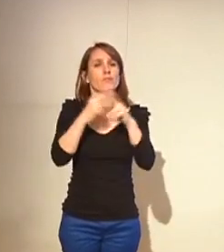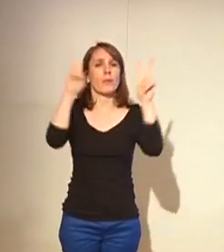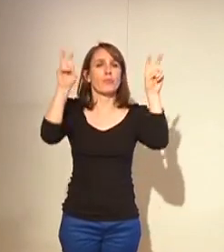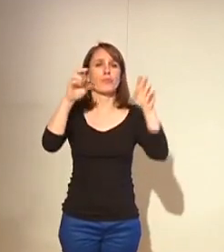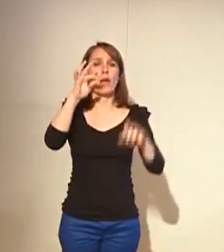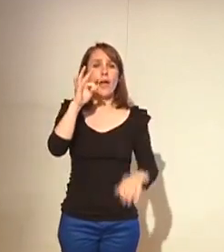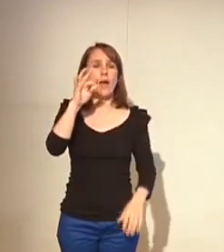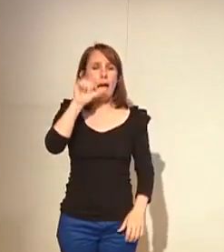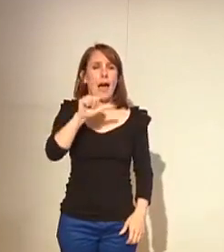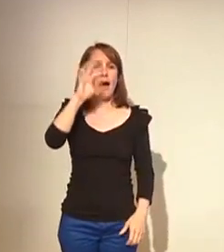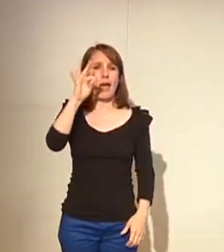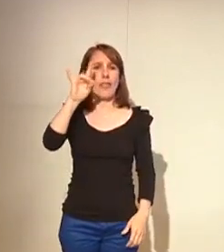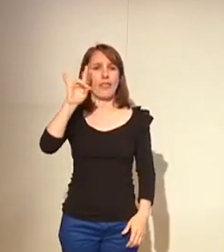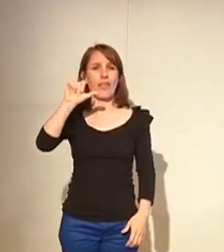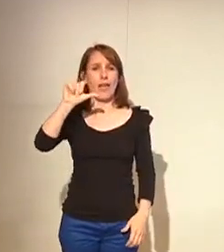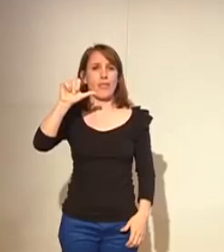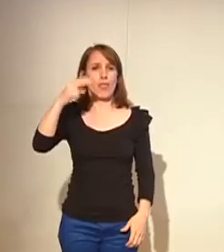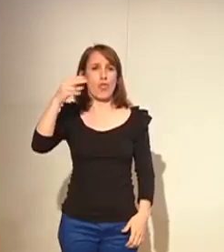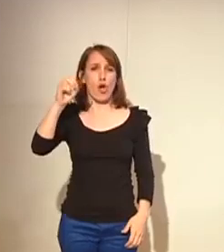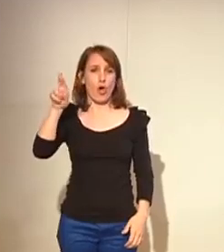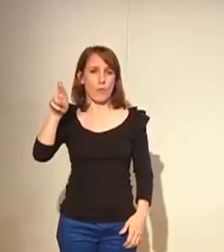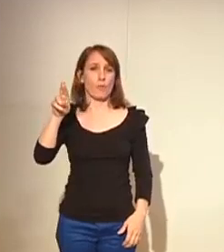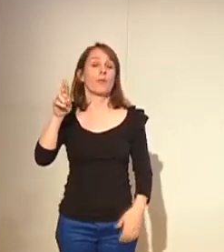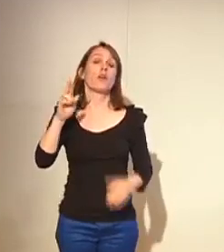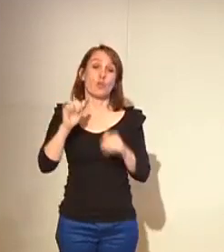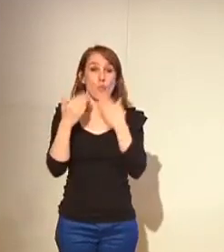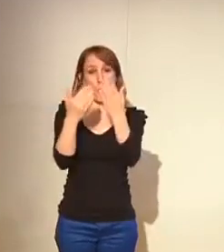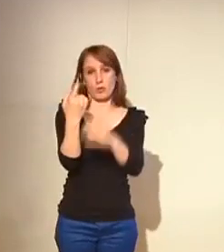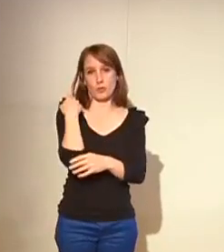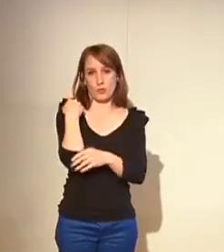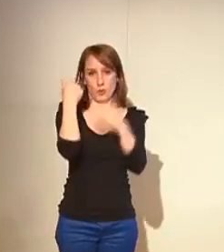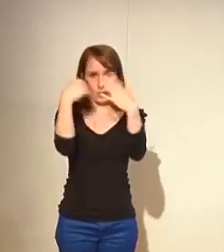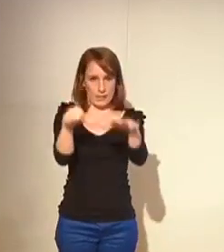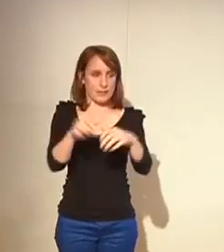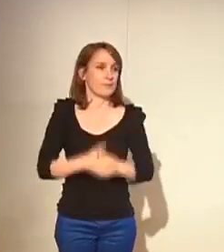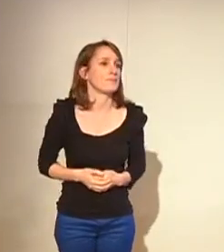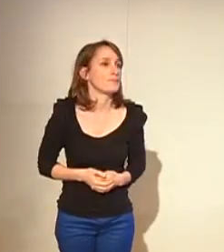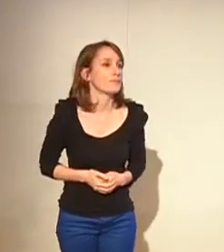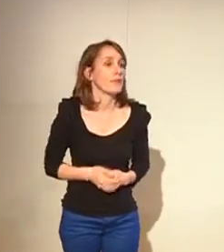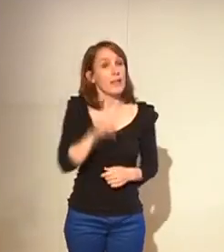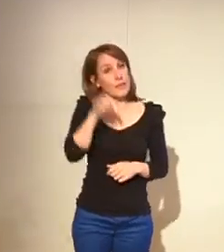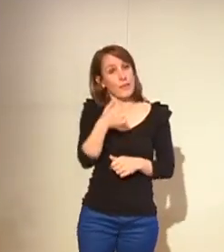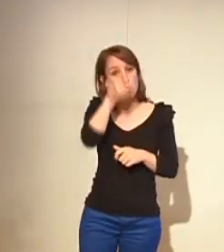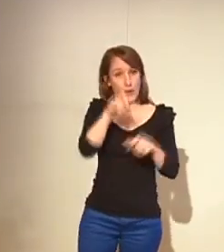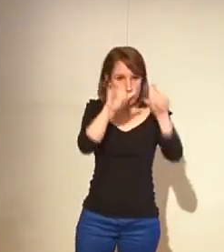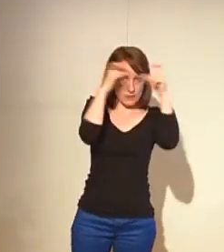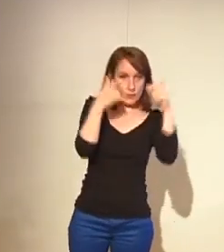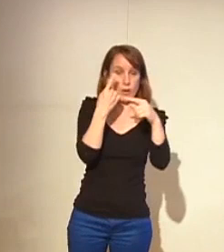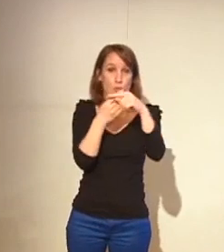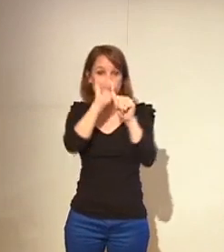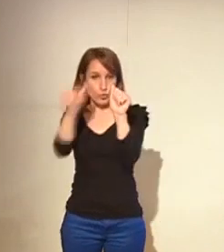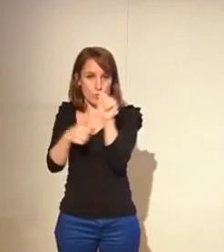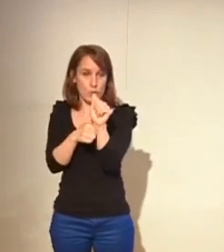Atanor la délibération numéro 16 il nous faut un candidat un titulaire et un suppléant nous